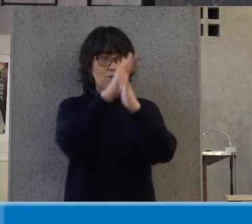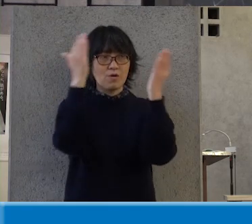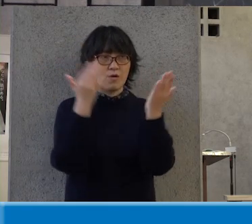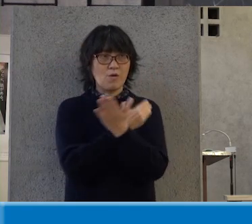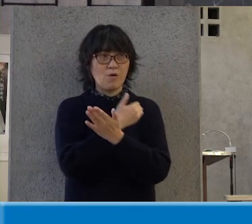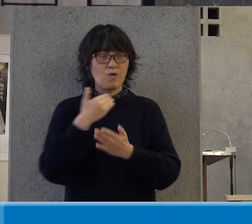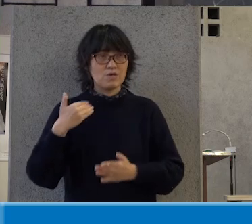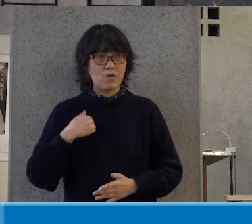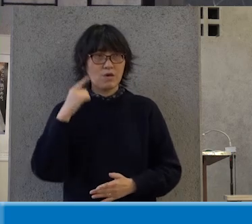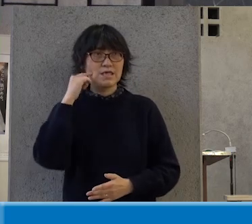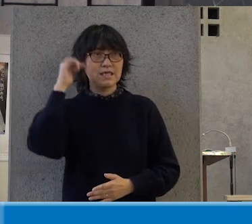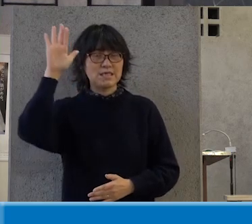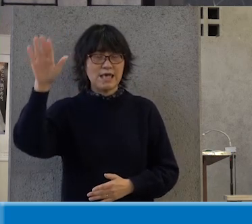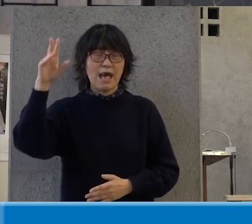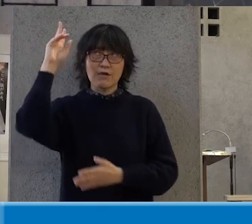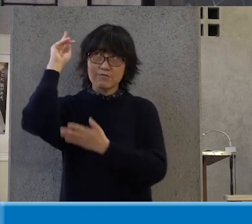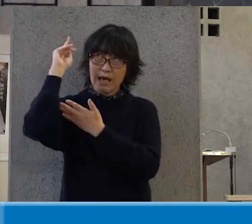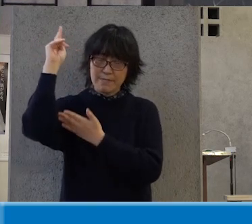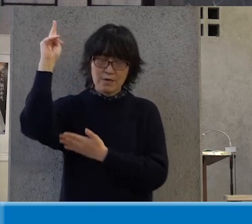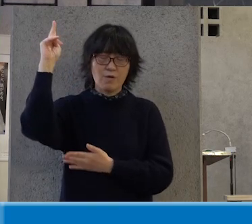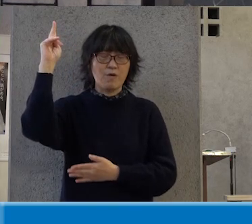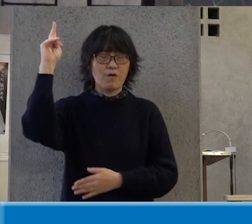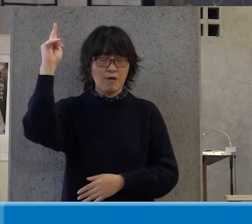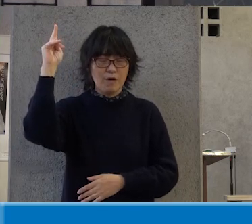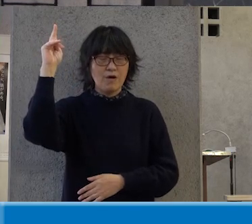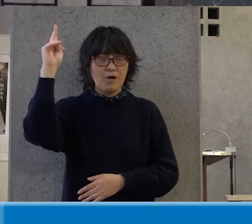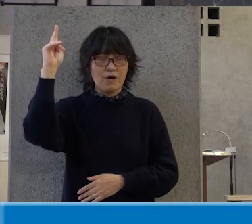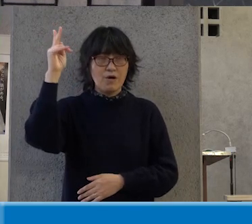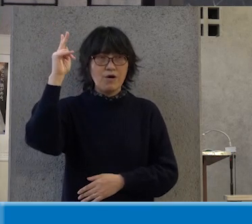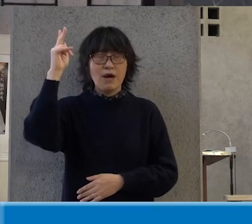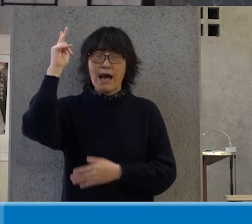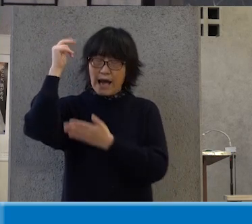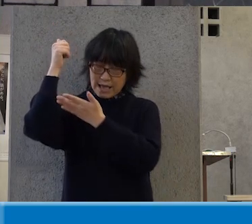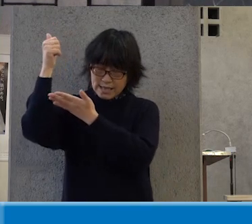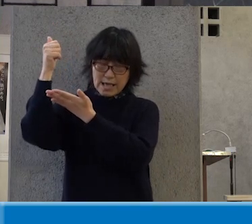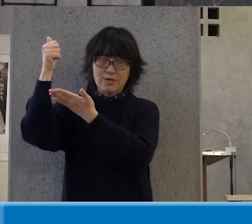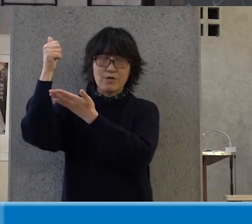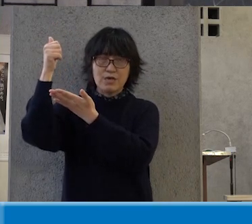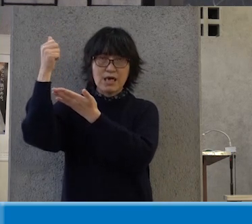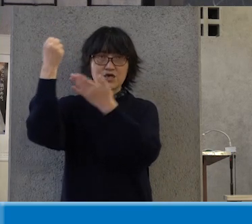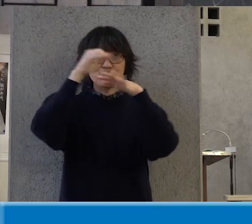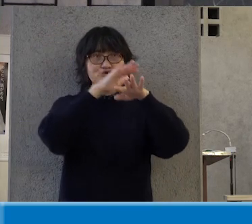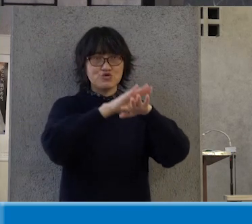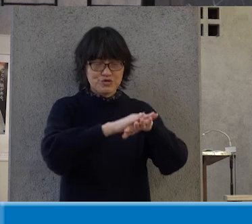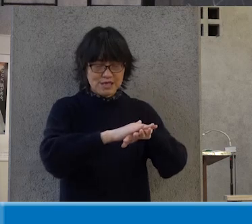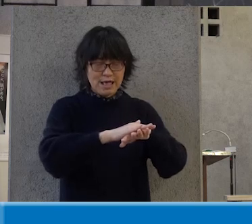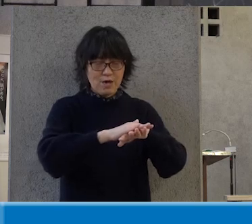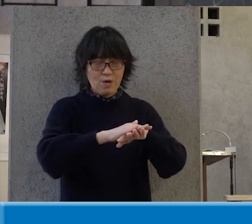Thank you.